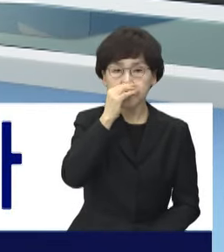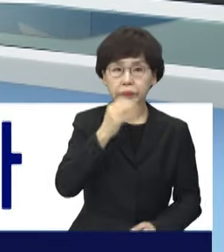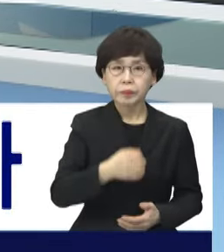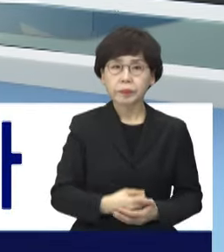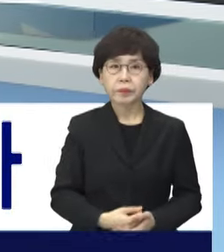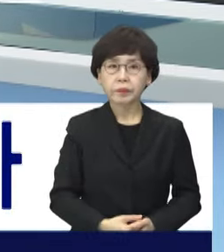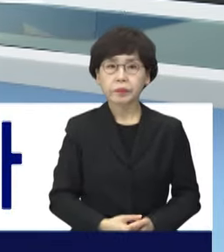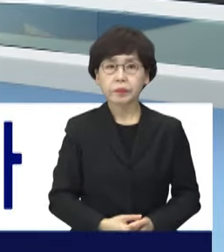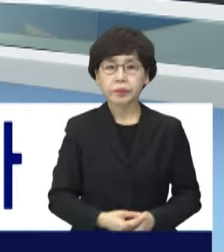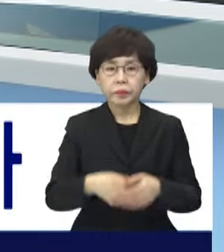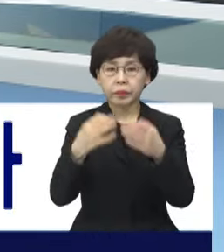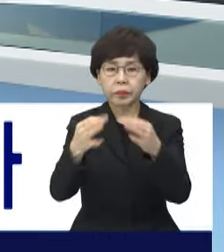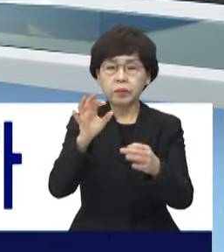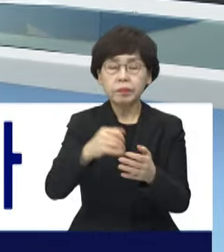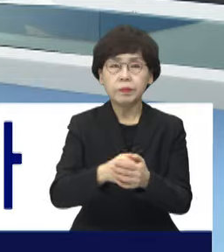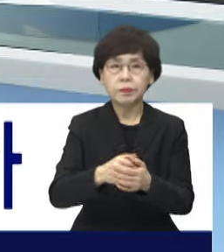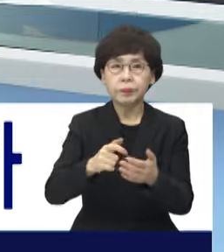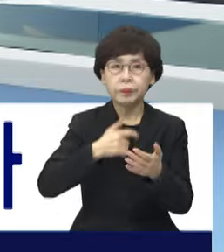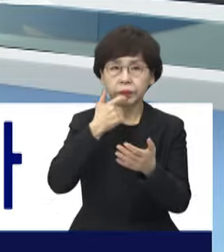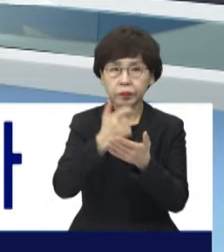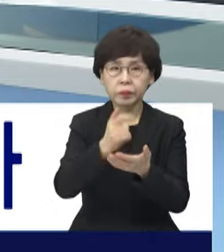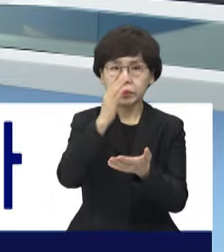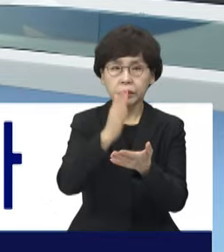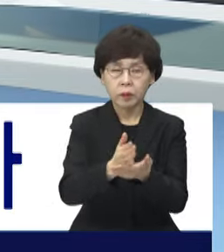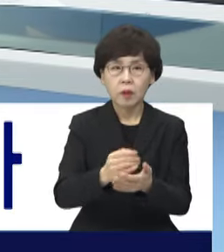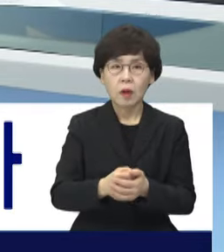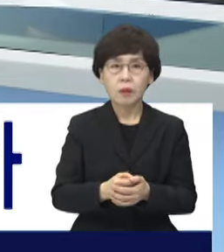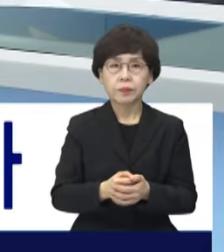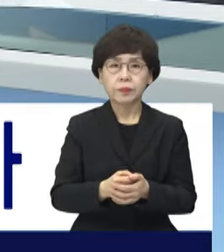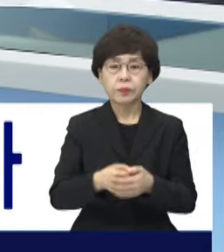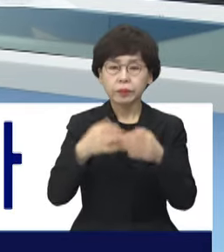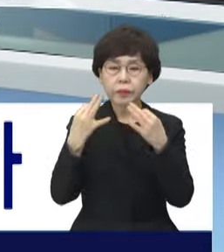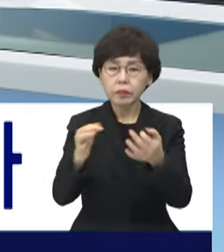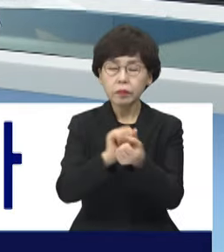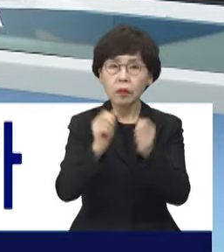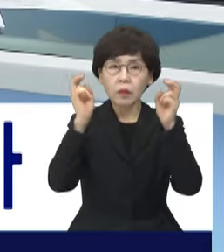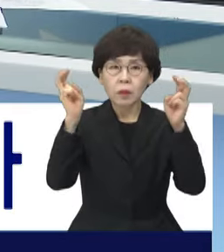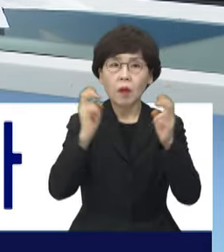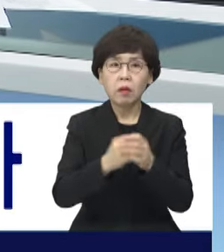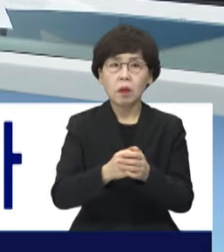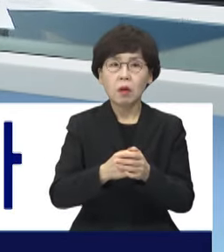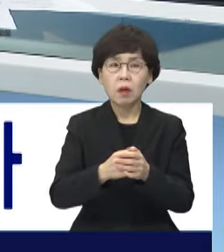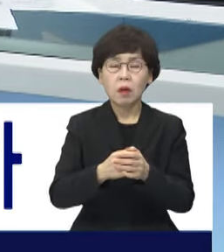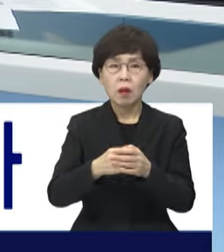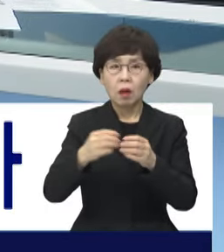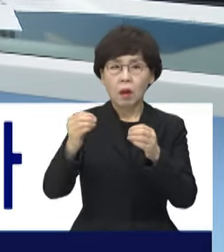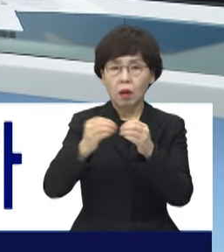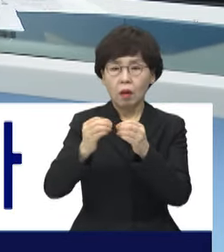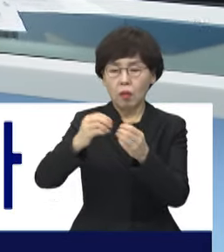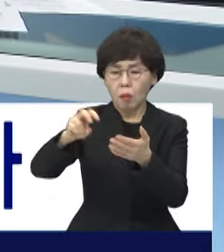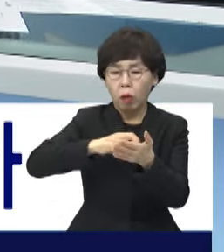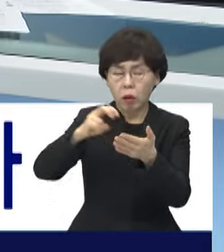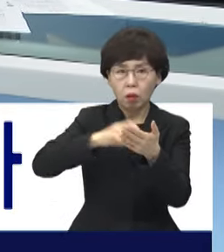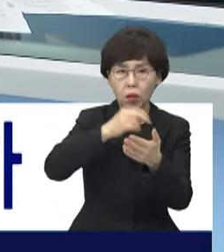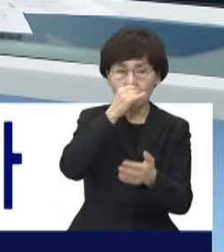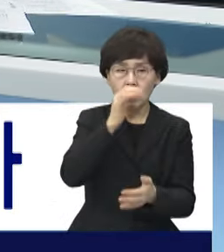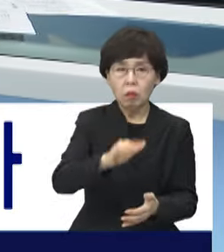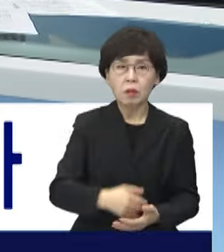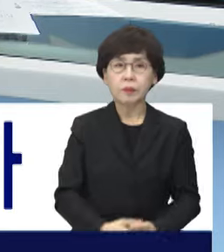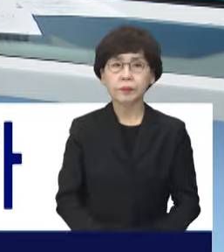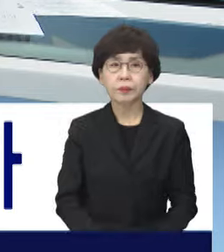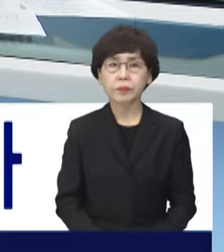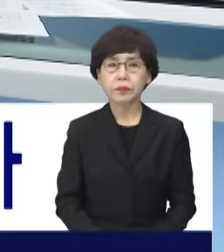거에 속지 말라는 문자를 뭐 각 금융기간 은행 증권사 이런 데서 엄청 보내더라 그만큼 그